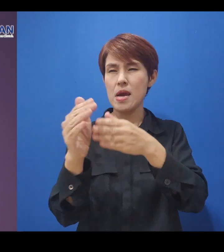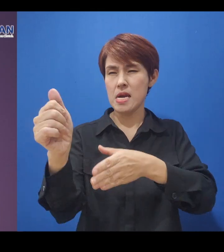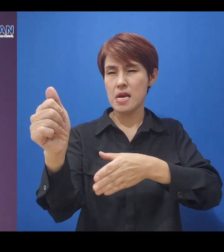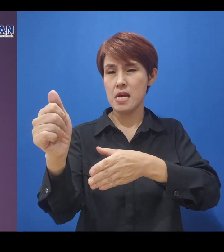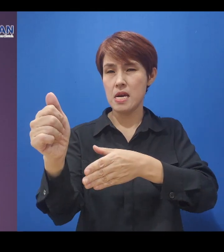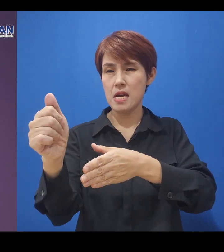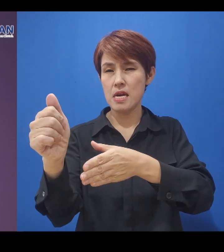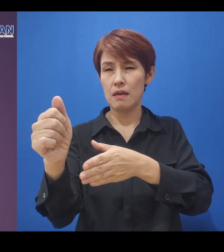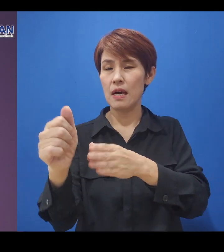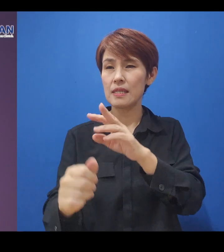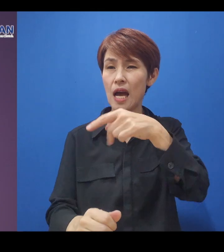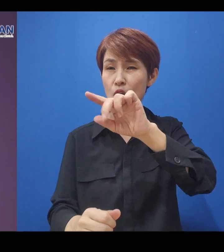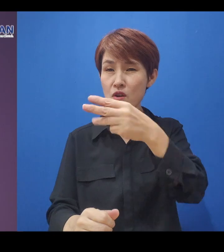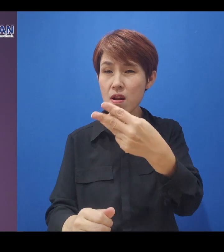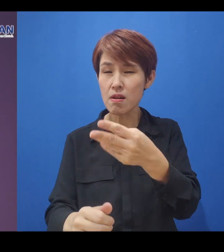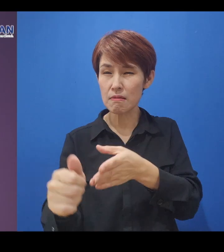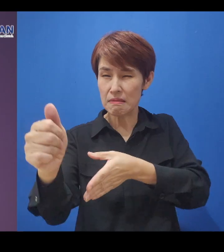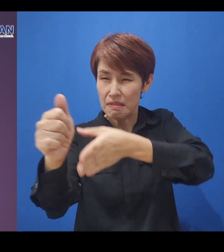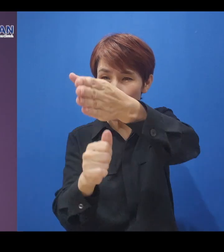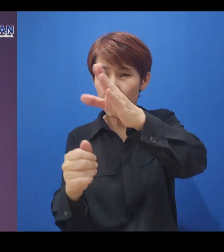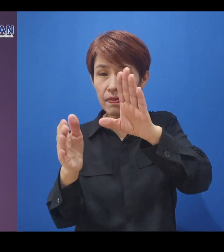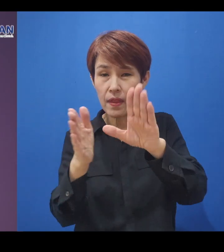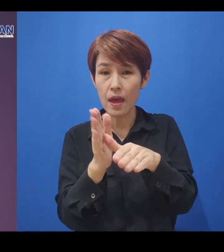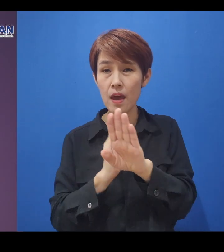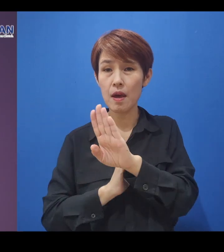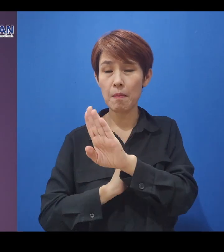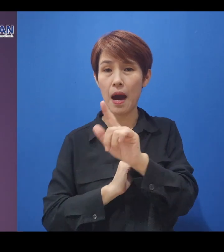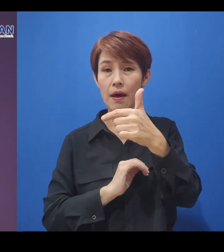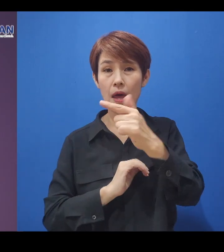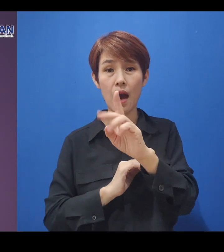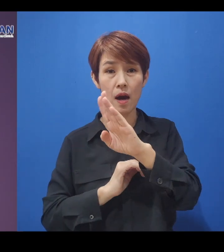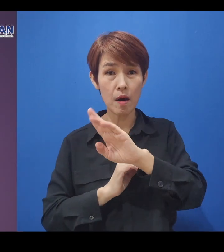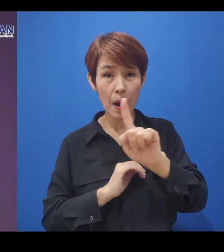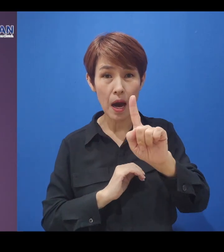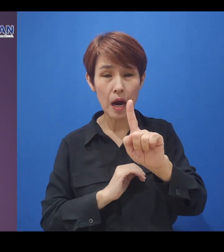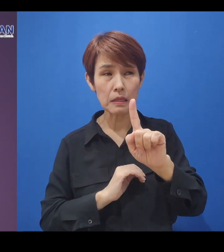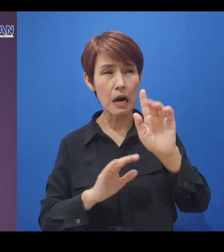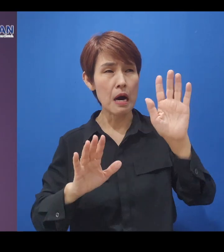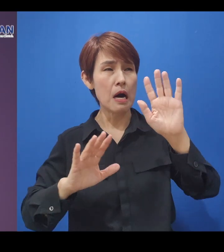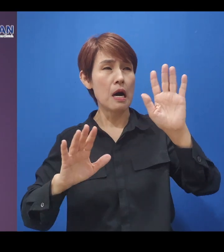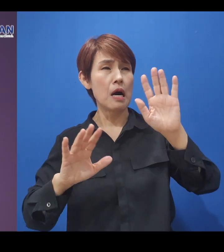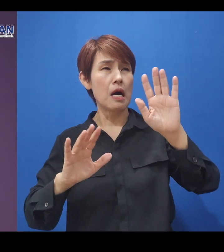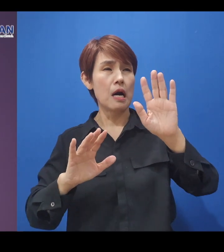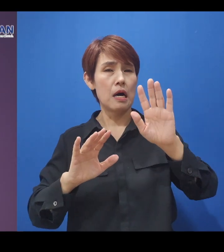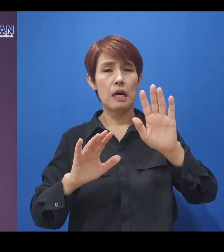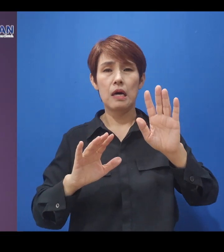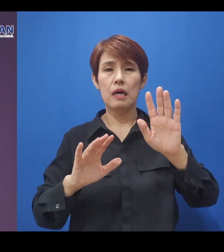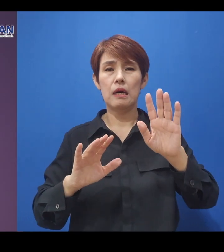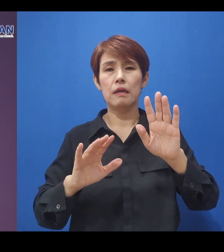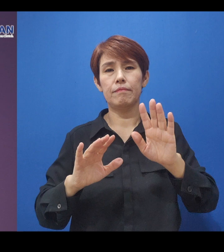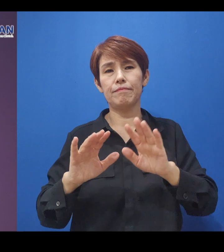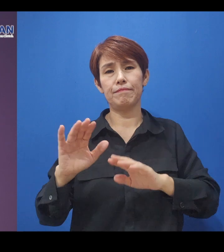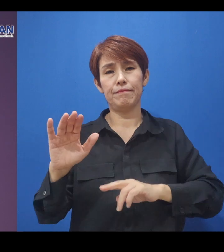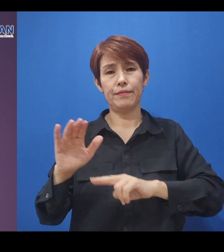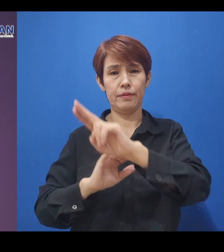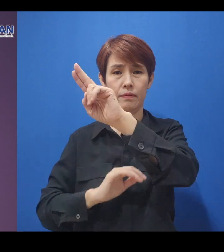때 이겨내지 못했어요. 그가 교회를 찢을 때 바나바는 찢겨서